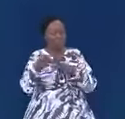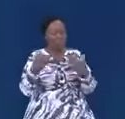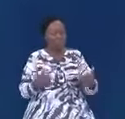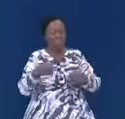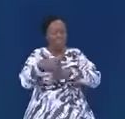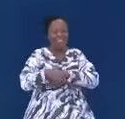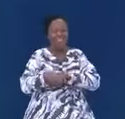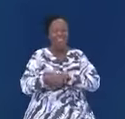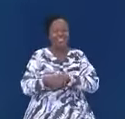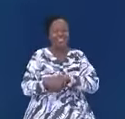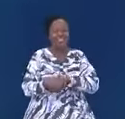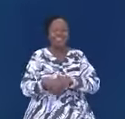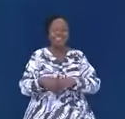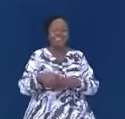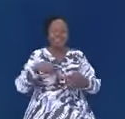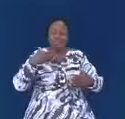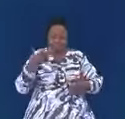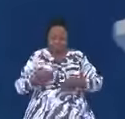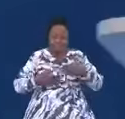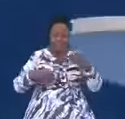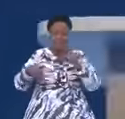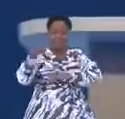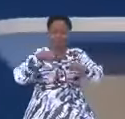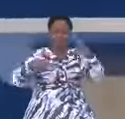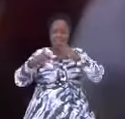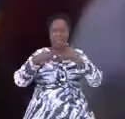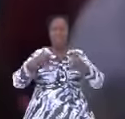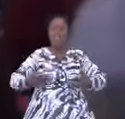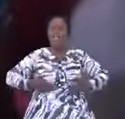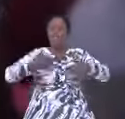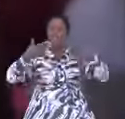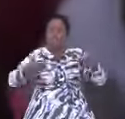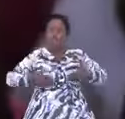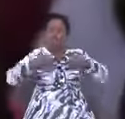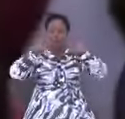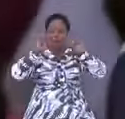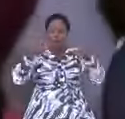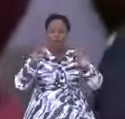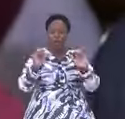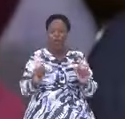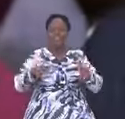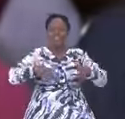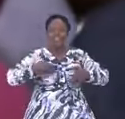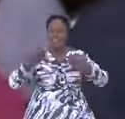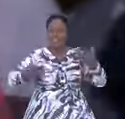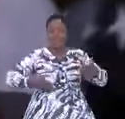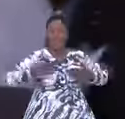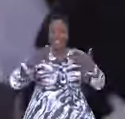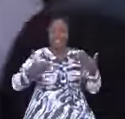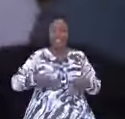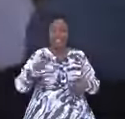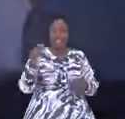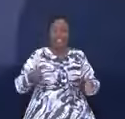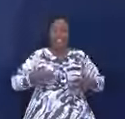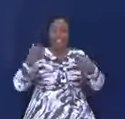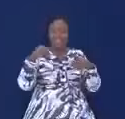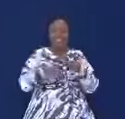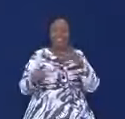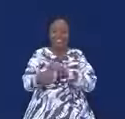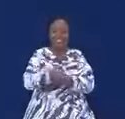quelqu'un qui joue à la joie dans la journée joie dans la nuit joie